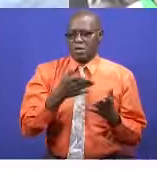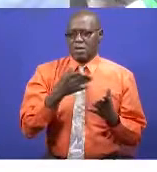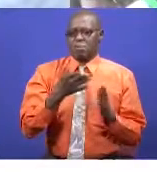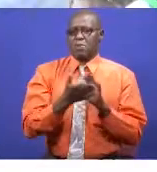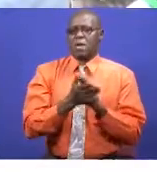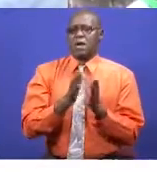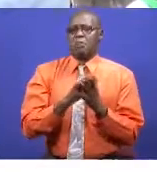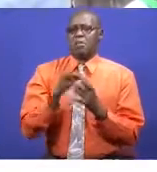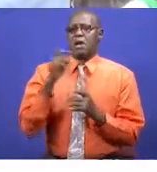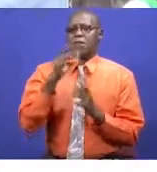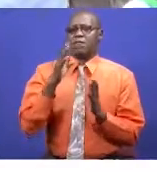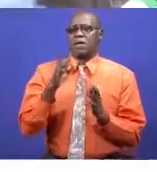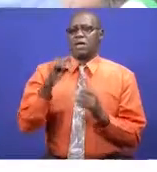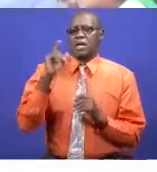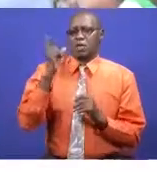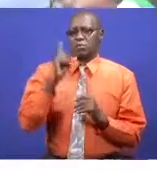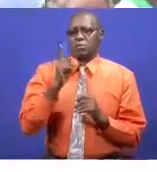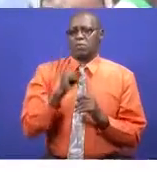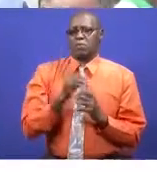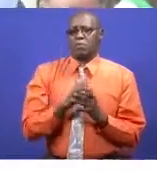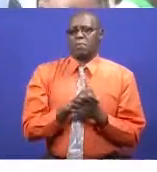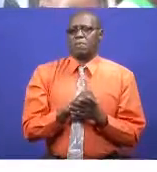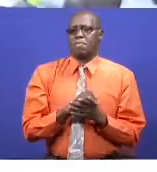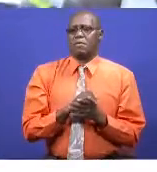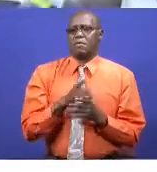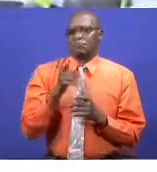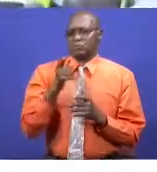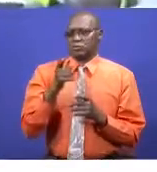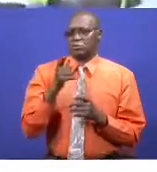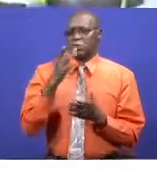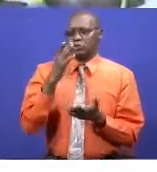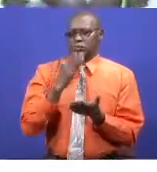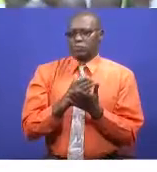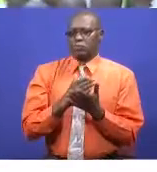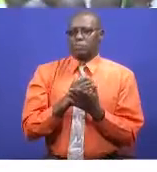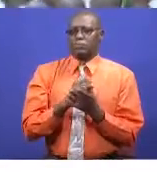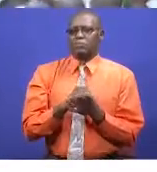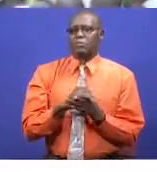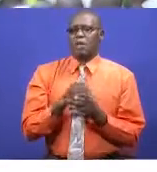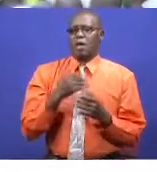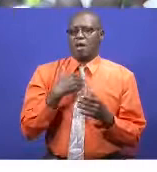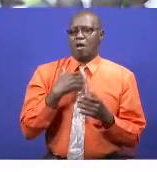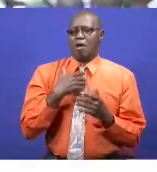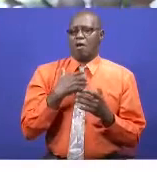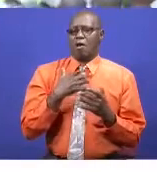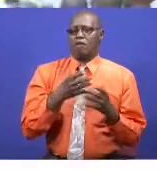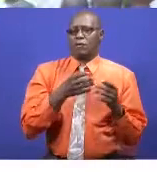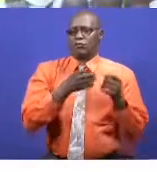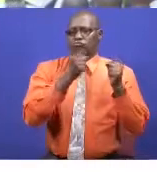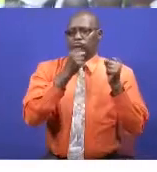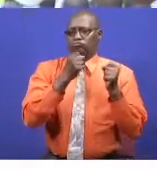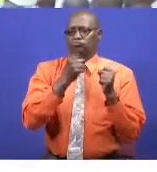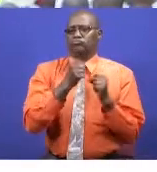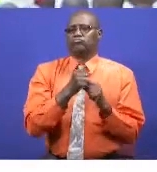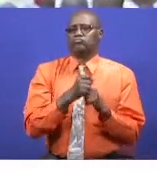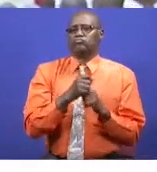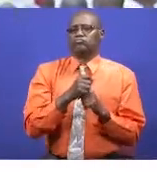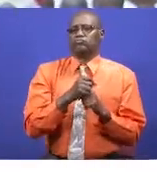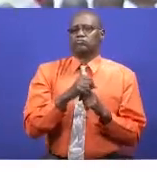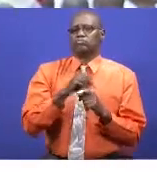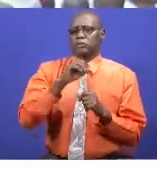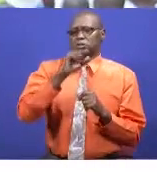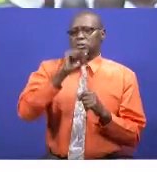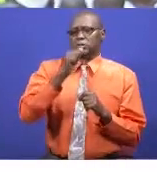Nairobi? Haya maneno tunasema wakome. Wameshika Sakaja kwa sababu wanaona anaenda kuwa governor. Kwa sababu